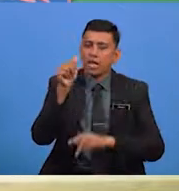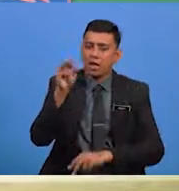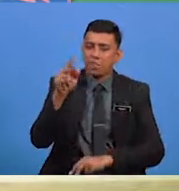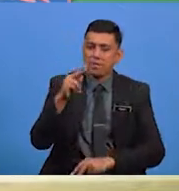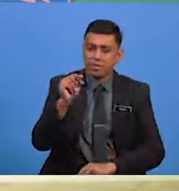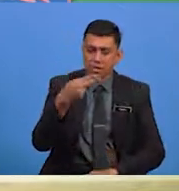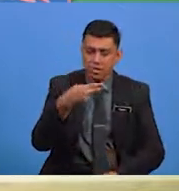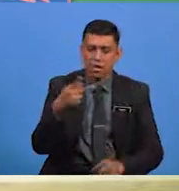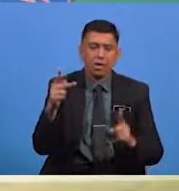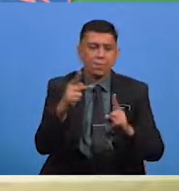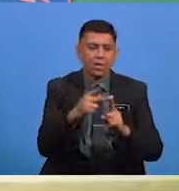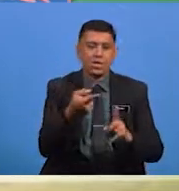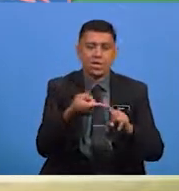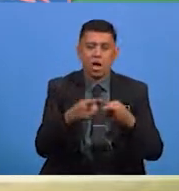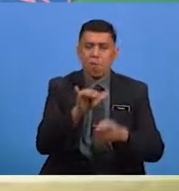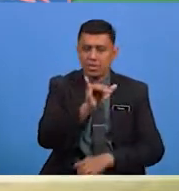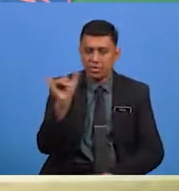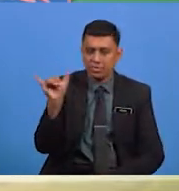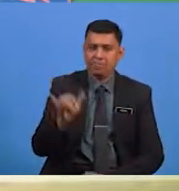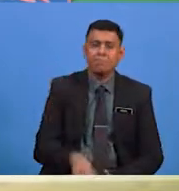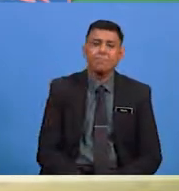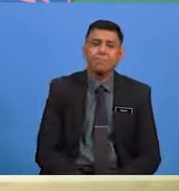Amnah kepada kawannya.